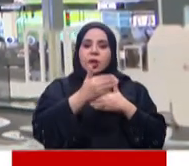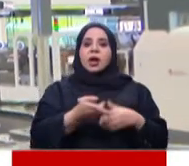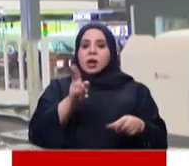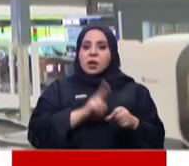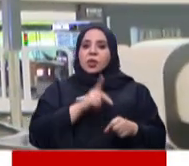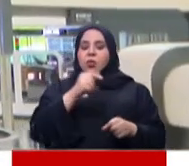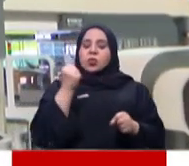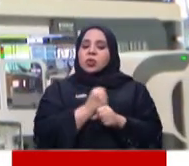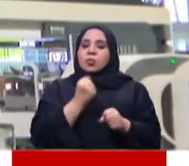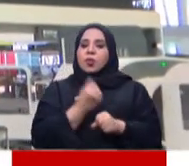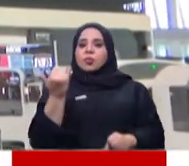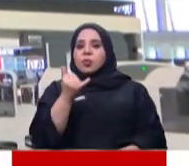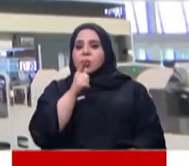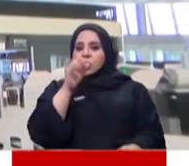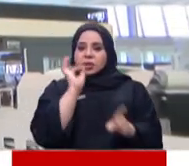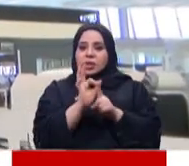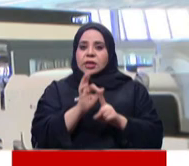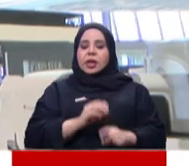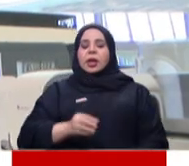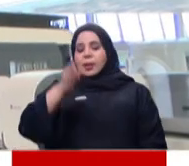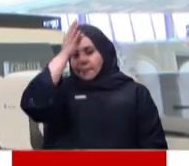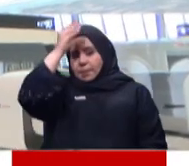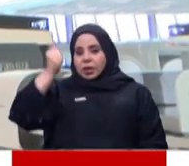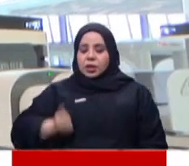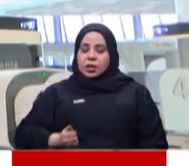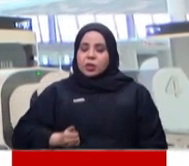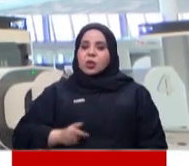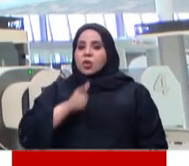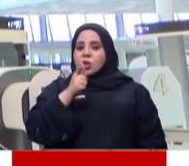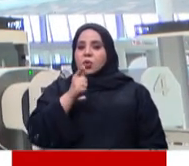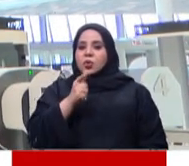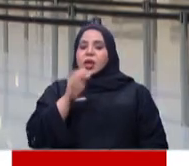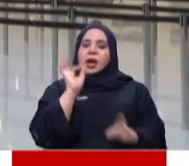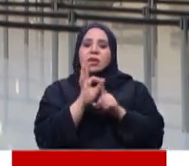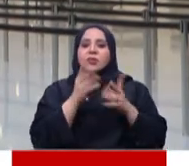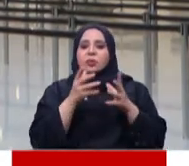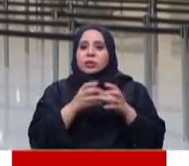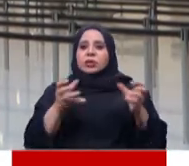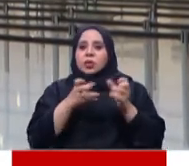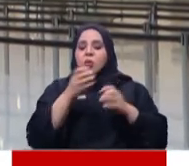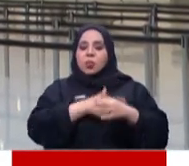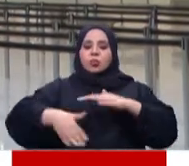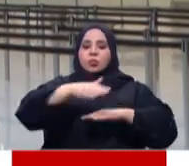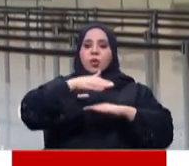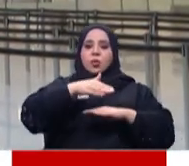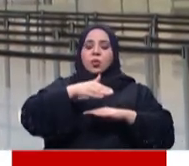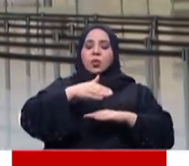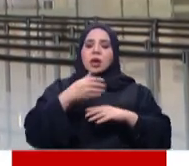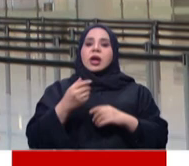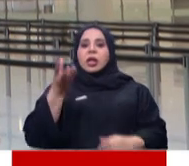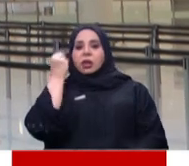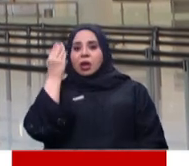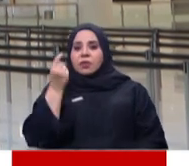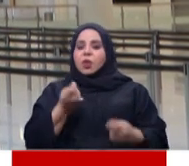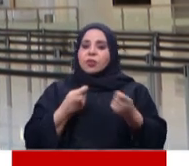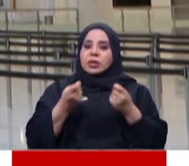دورا جوهريا في تحقيق رؤية المملكة الطموحة الرامية إلى تبوؤ مكانة رائدة في القطاعات المالية والثقافية